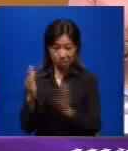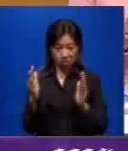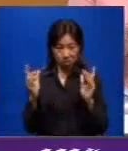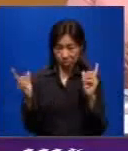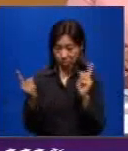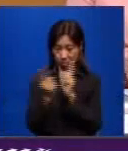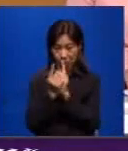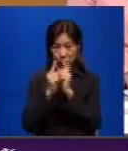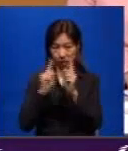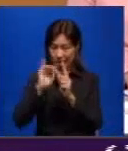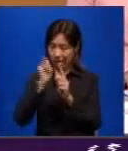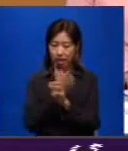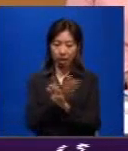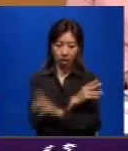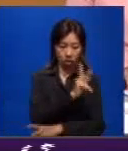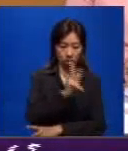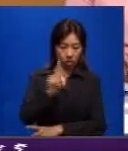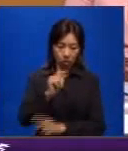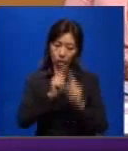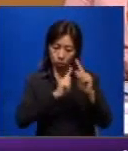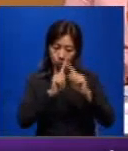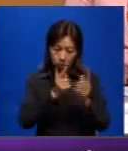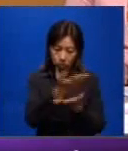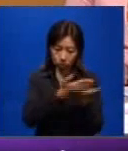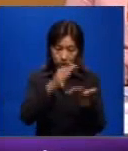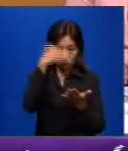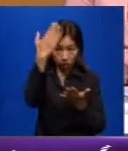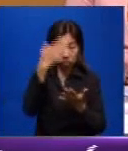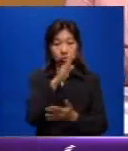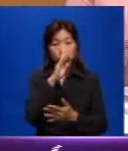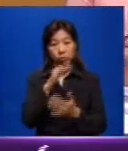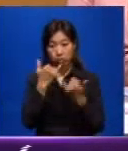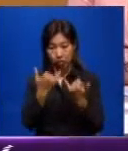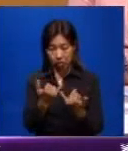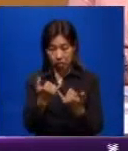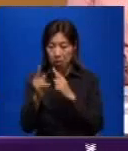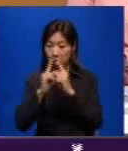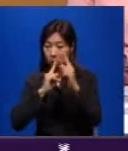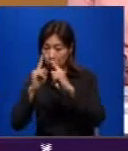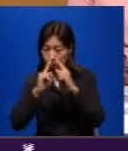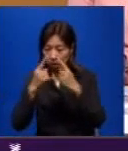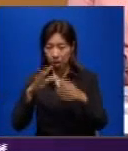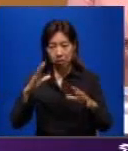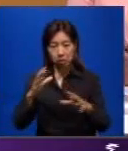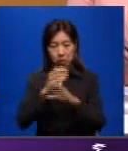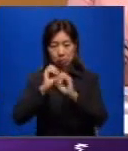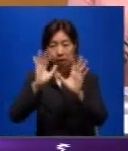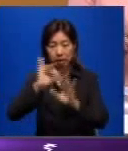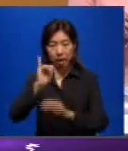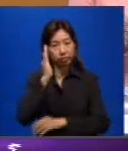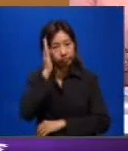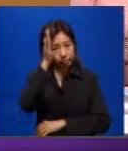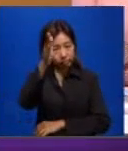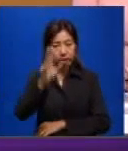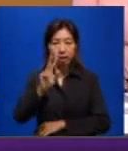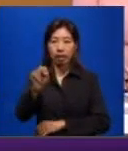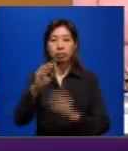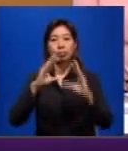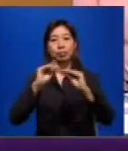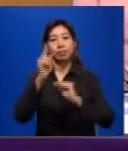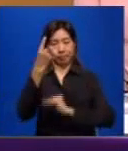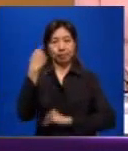ของหัวหน้าพรรคต่างๆด้วยนะคะซึ่งถ้าเกิดหากยังไม่ได้ข้อสรุปในวันนี้ก็จะมีการนัดหมายนะคะเพื่อจะได้หาข้อสรุปในเรื่องของวันเลือกตั้ง